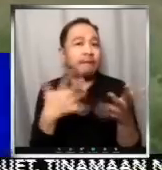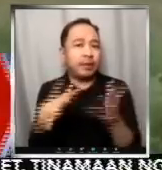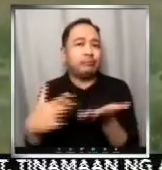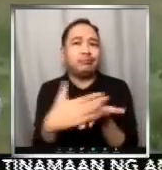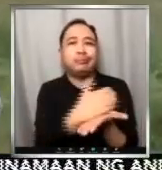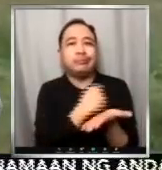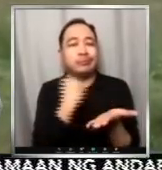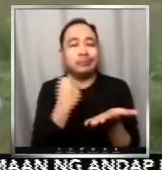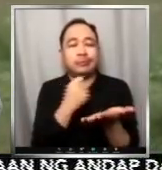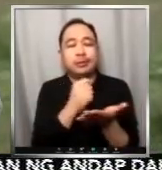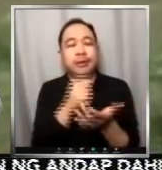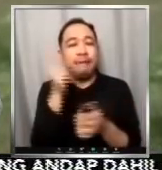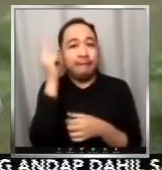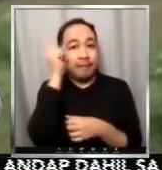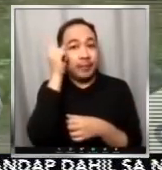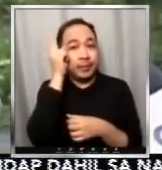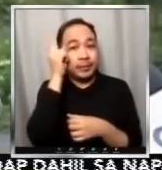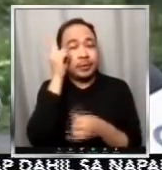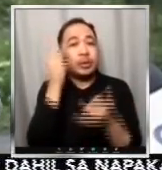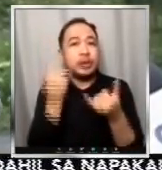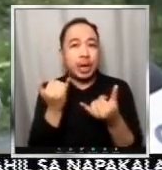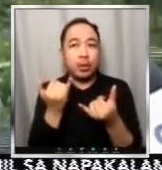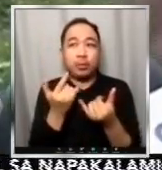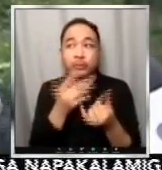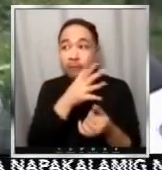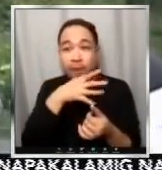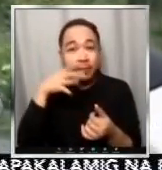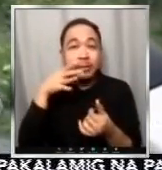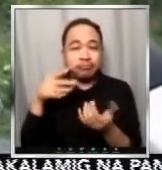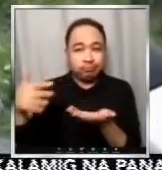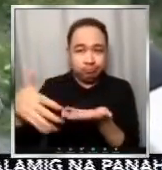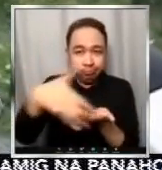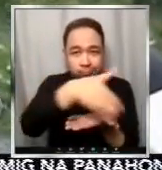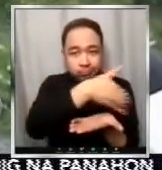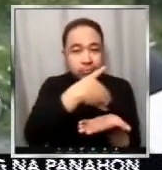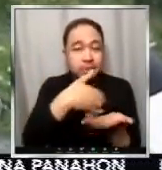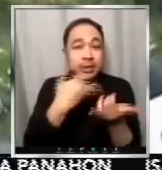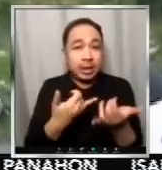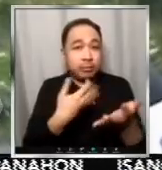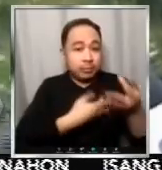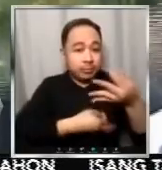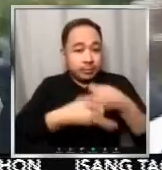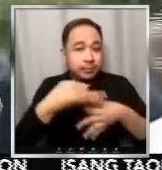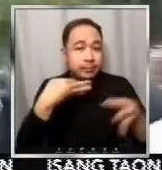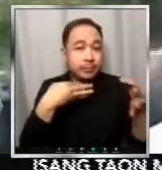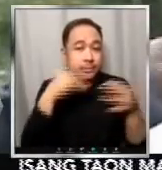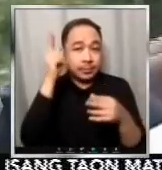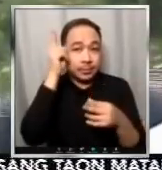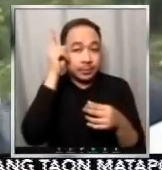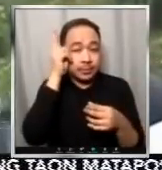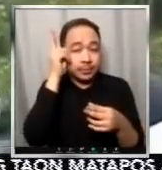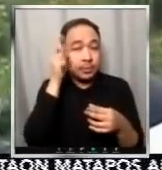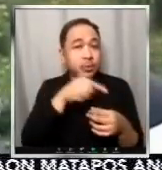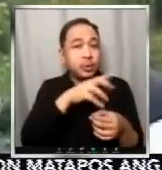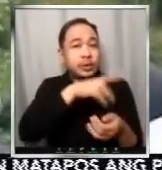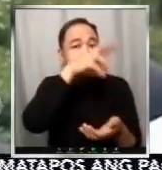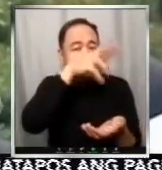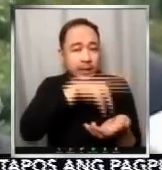doon. Yun ang ginagawa ng farmer ngayon. Tapos yung ipapalit nila na gulay sa na-andap na area is